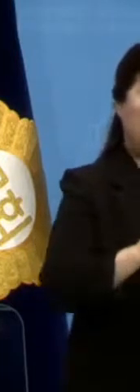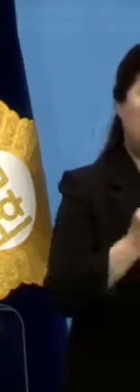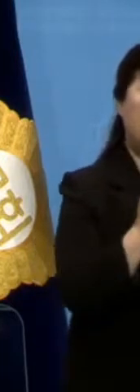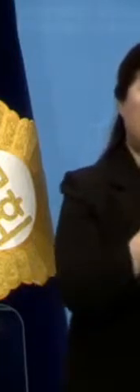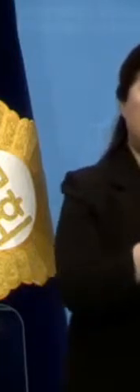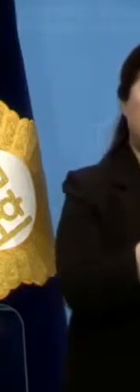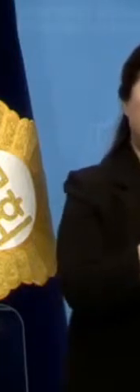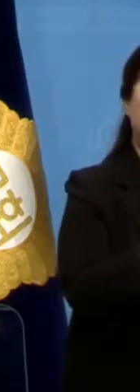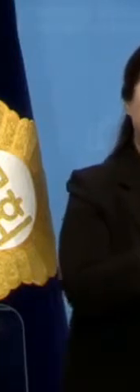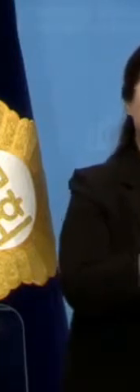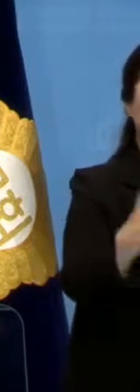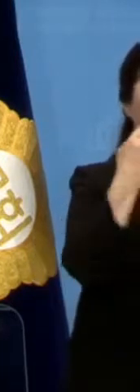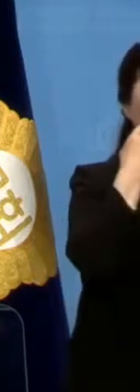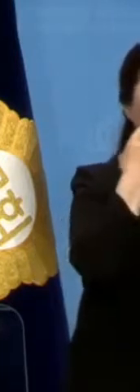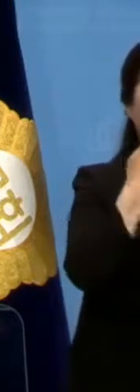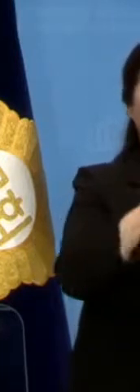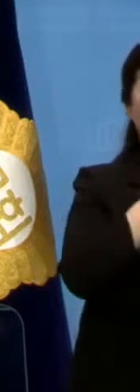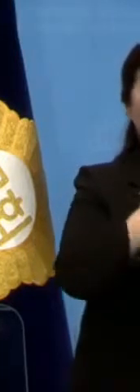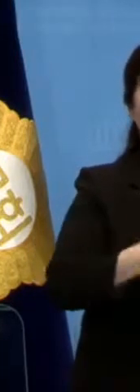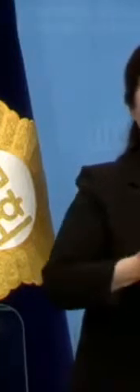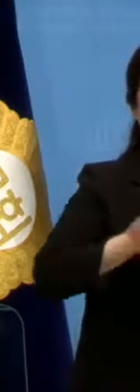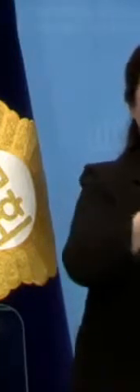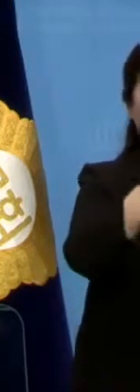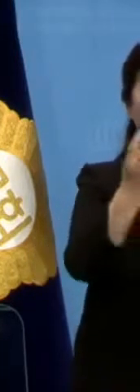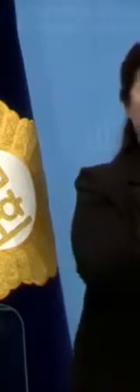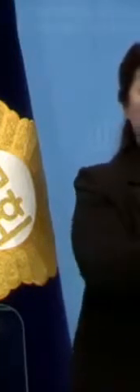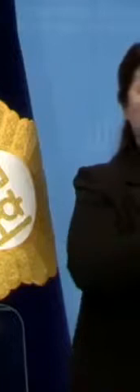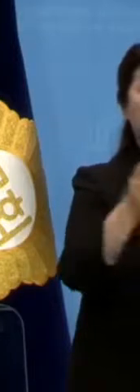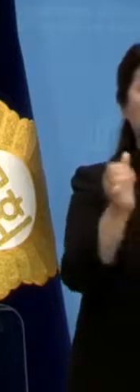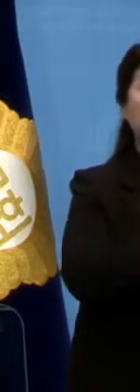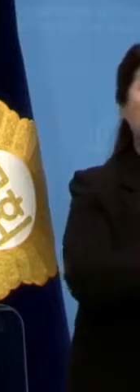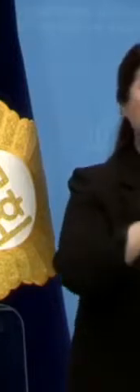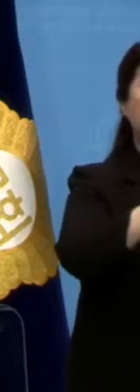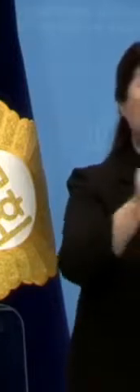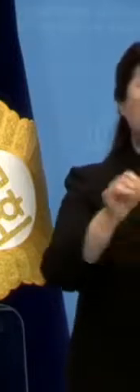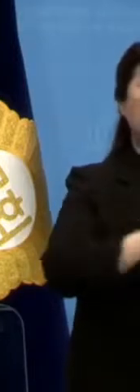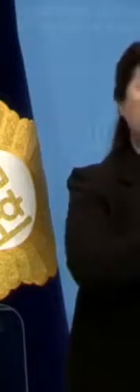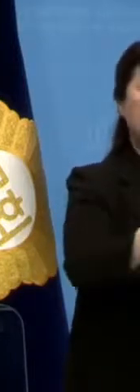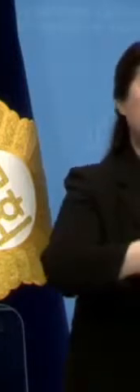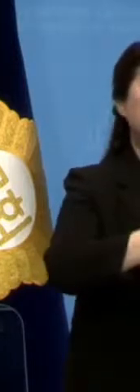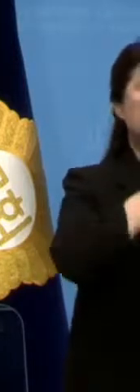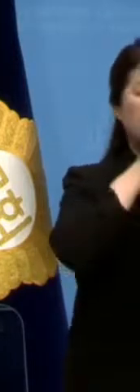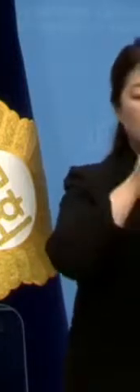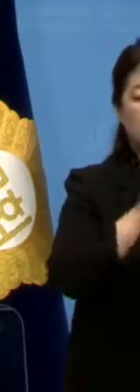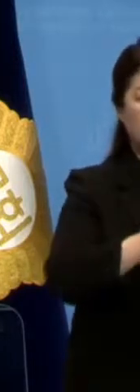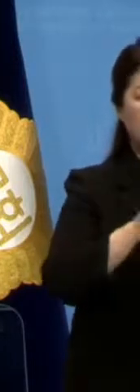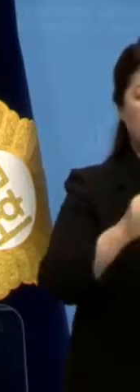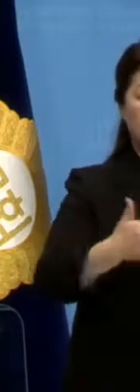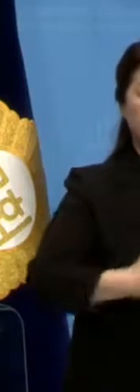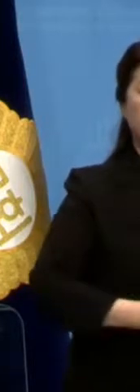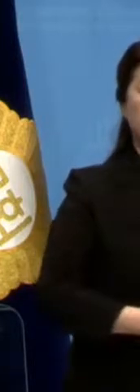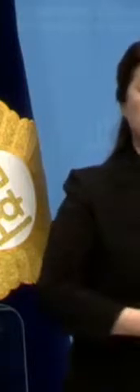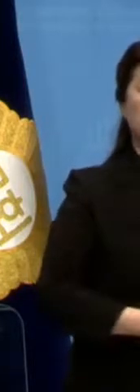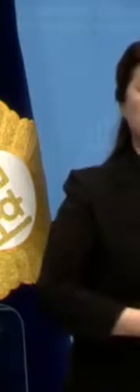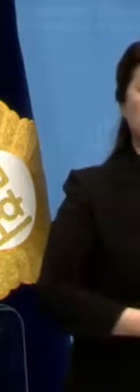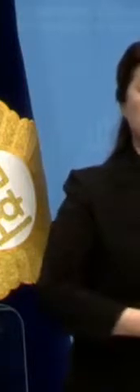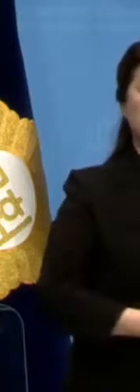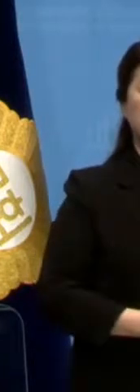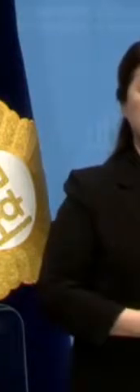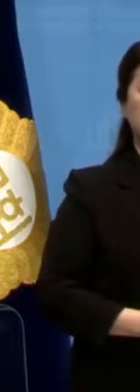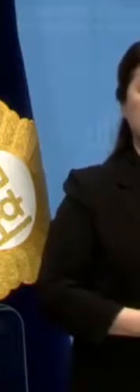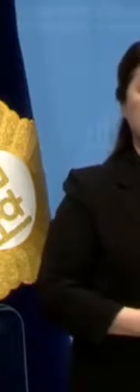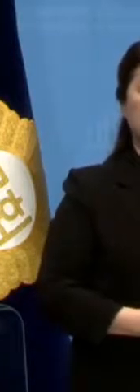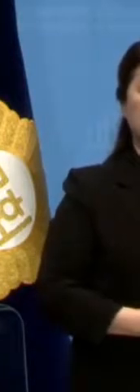남발과 허울뿐인 공급 대책으로 부동산 시장은 비정상으로 치닫고 있습니다.